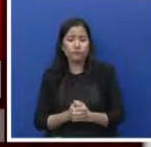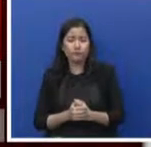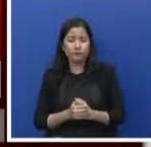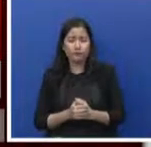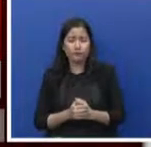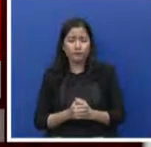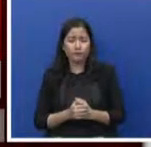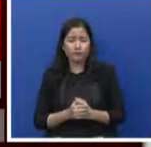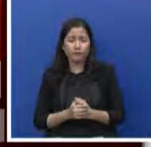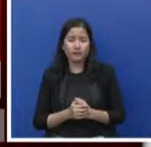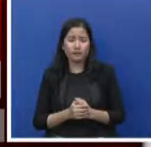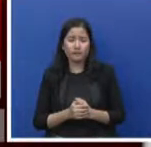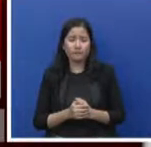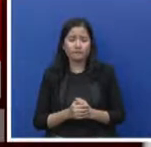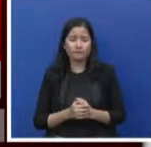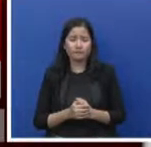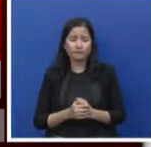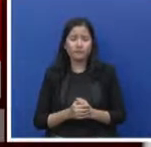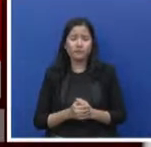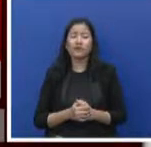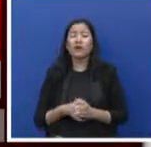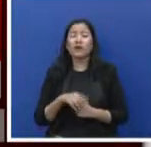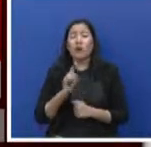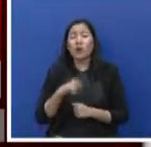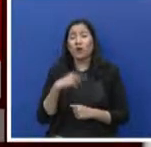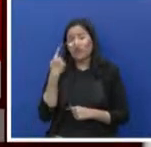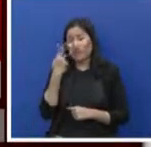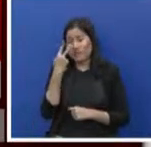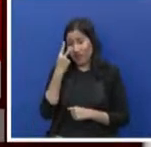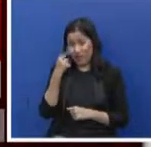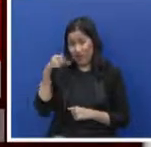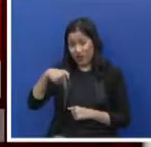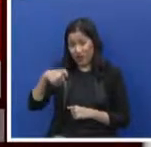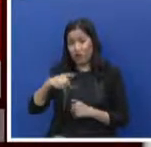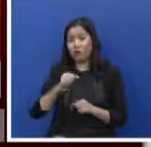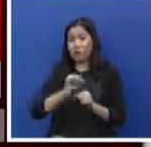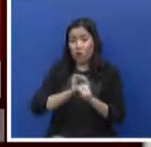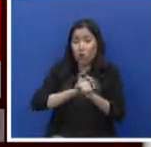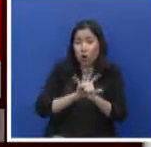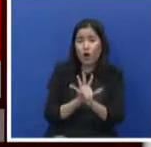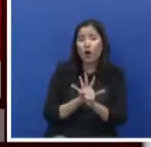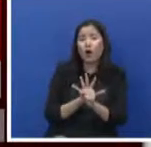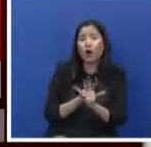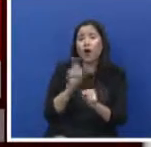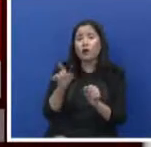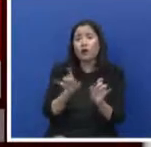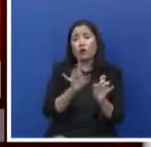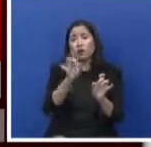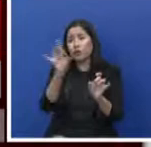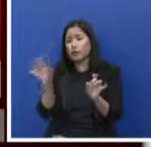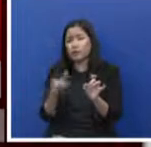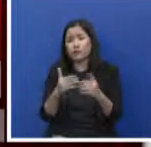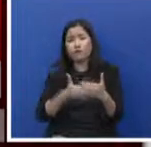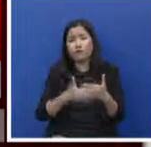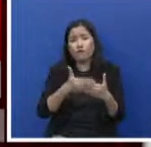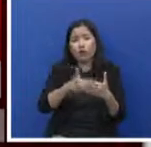rasa kalau kita lihat fase dari COVID-19 ini kan ada berbagai macam fase ya.